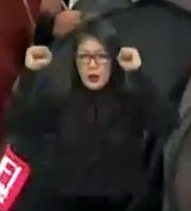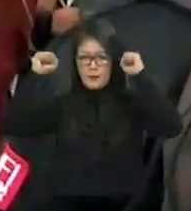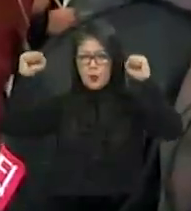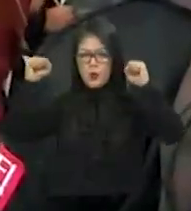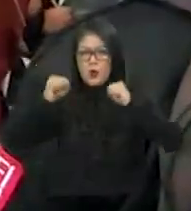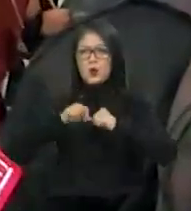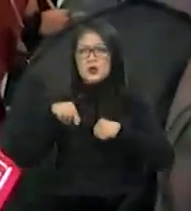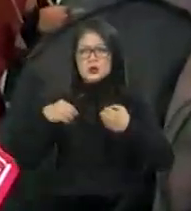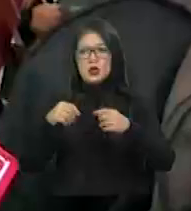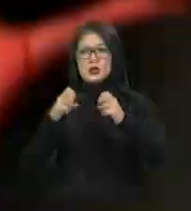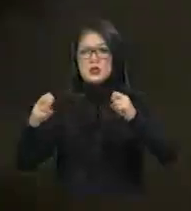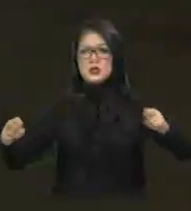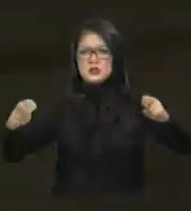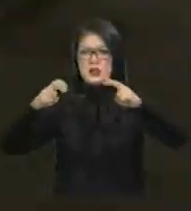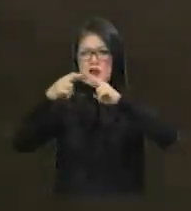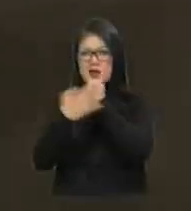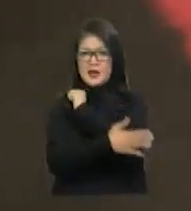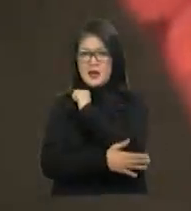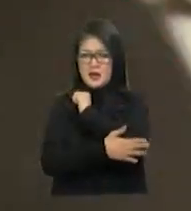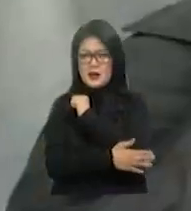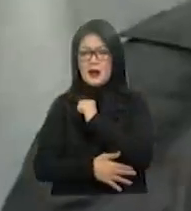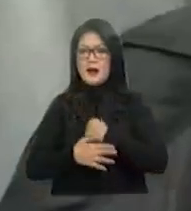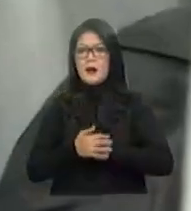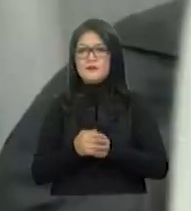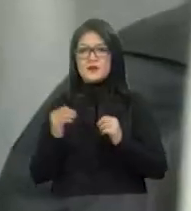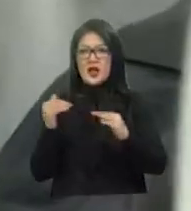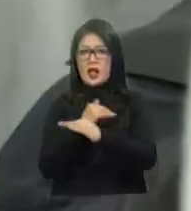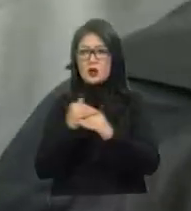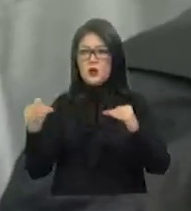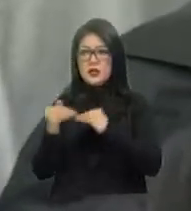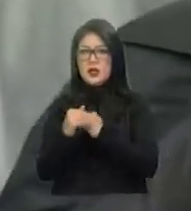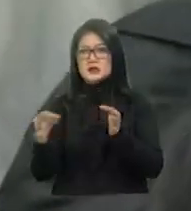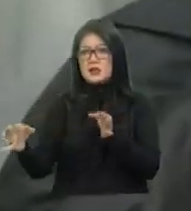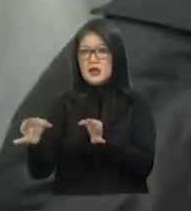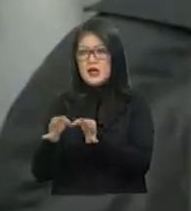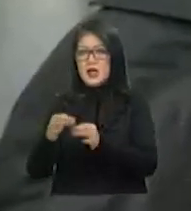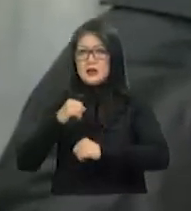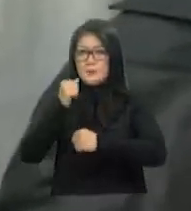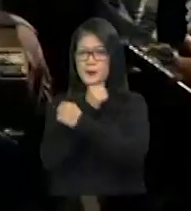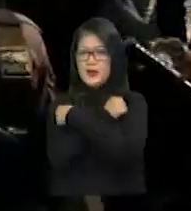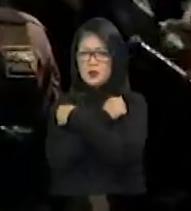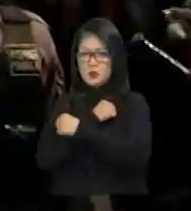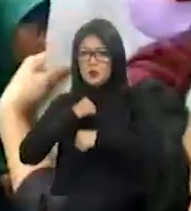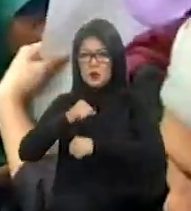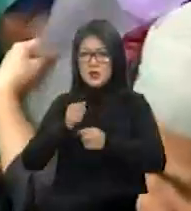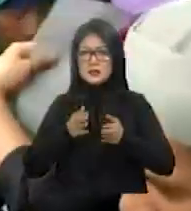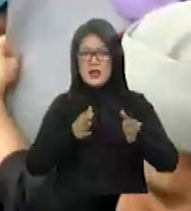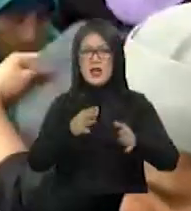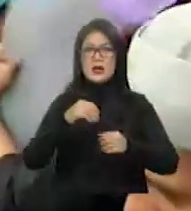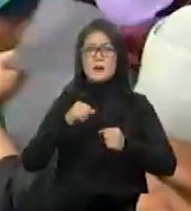satu akibat dari demo ini arus lalu lintas di sekitar patung kuda dan kawasan Medan Merdeka Barat dialihkan